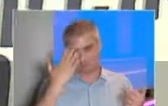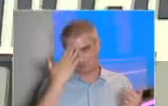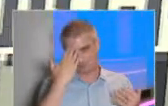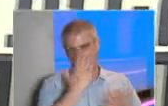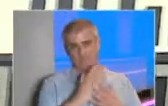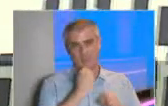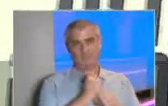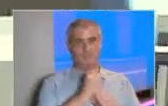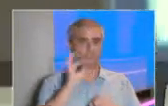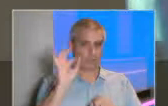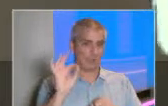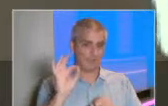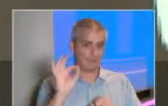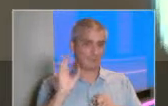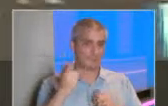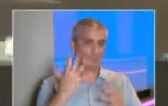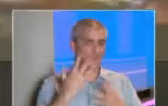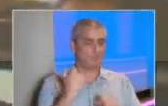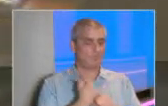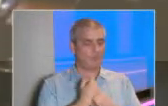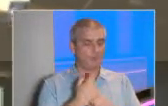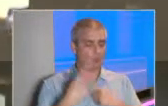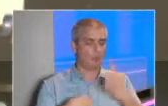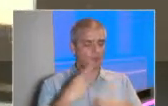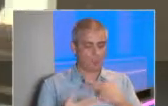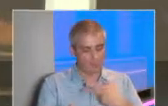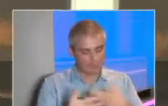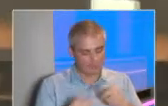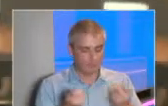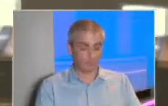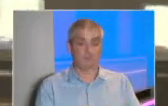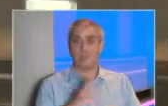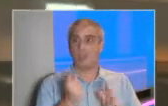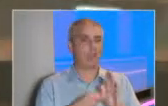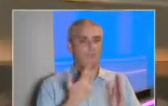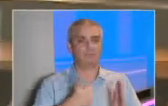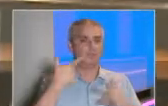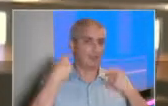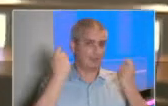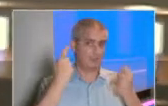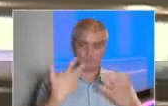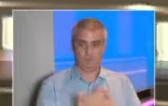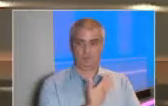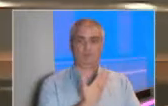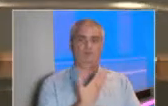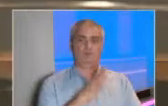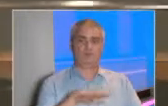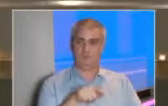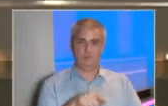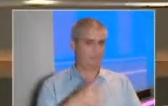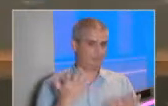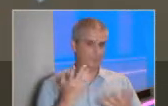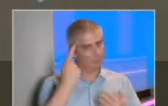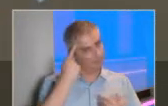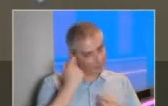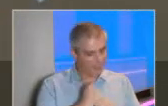את העבודה שלהם, ואיך הם פועלים מדי שנה לקראת שביתה. איך הפעם שר החינוך, שהוא חדש בתחום הזה,